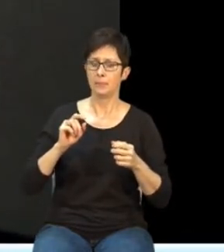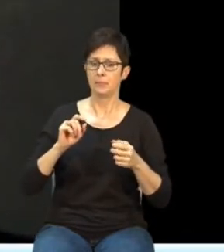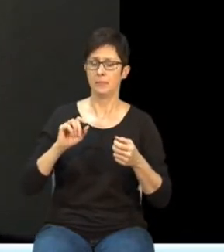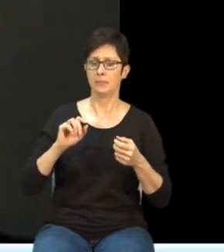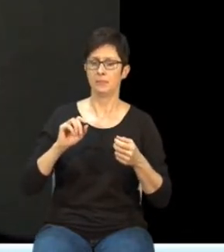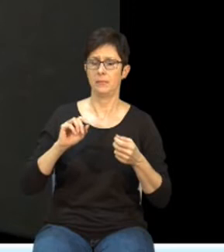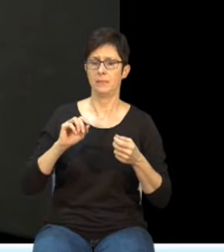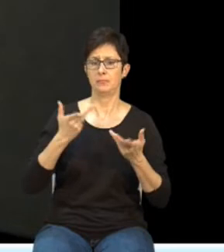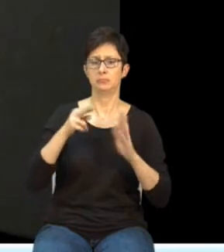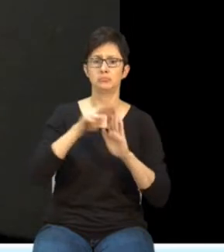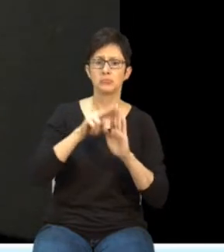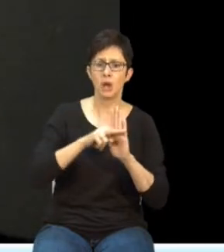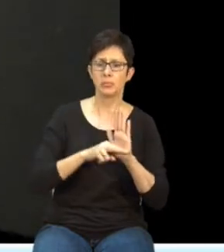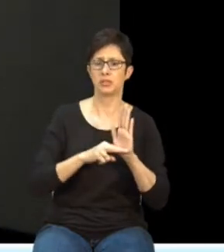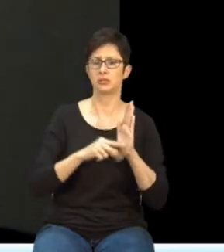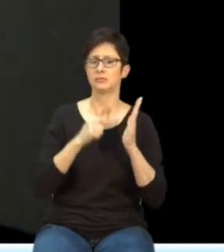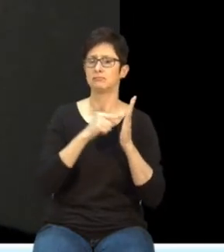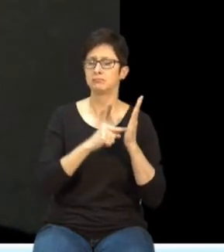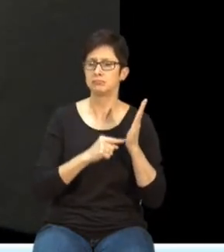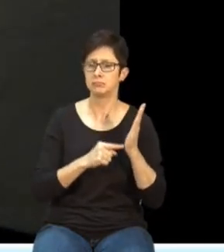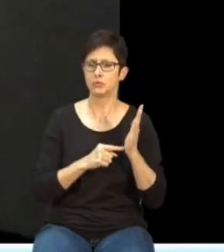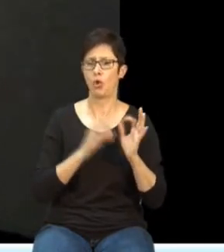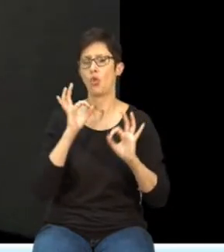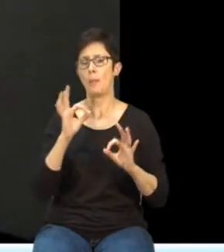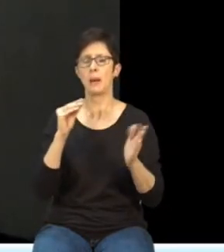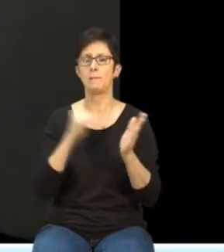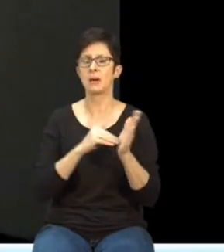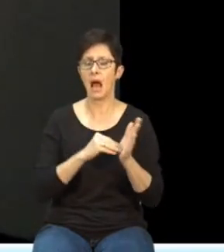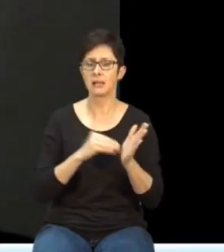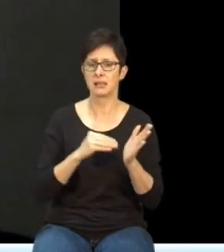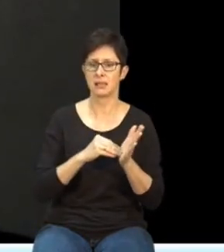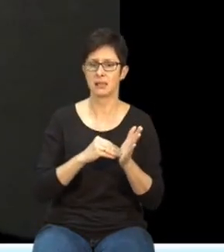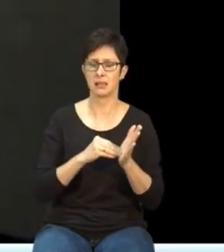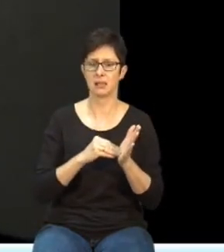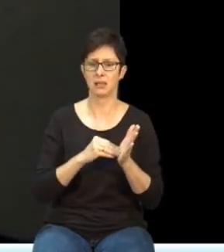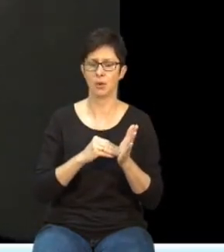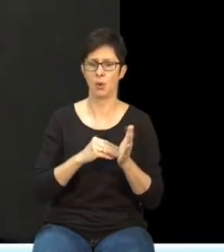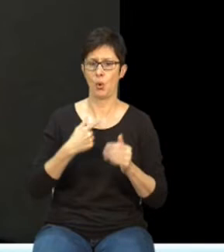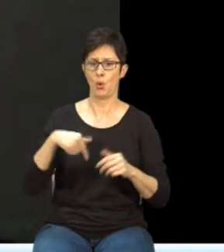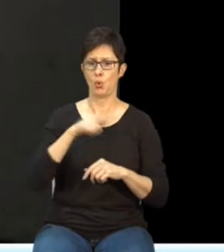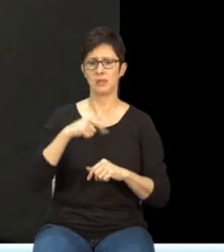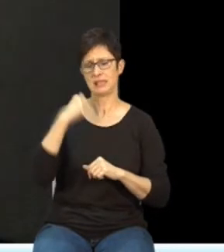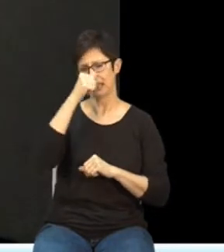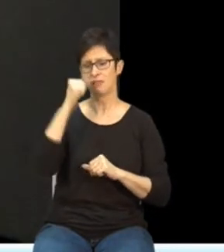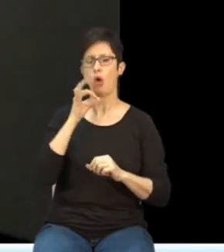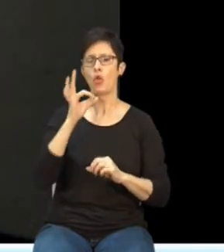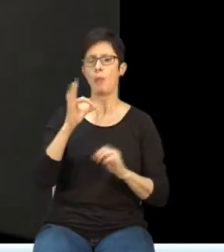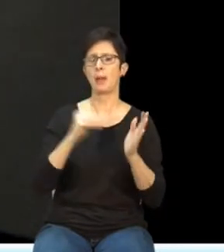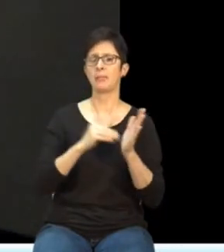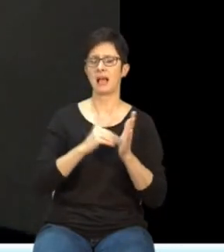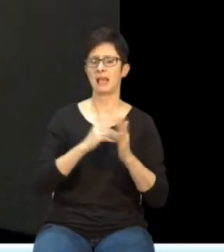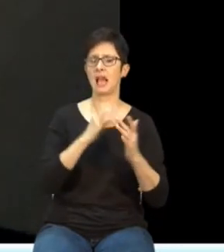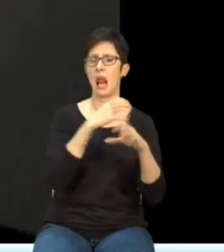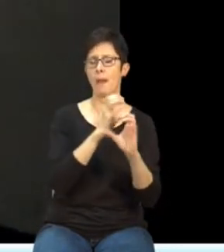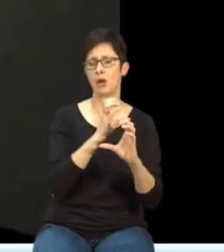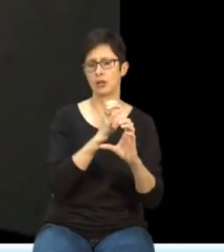przepisów czy jakiś wytycznych dobrych praktyk w nas to się nazywa dobre praktyki labolatoryjne